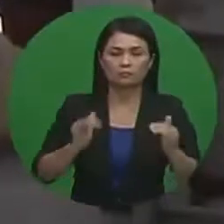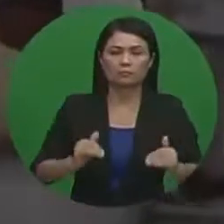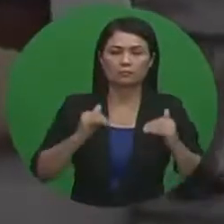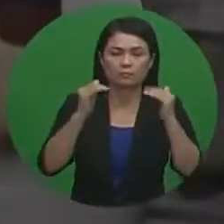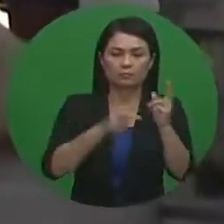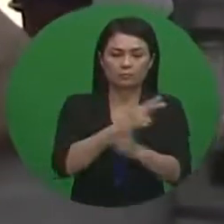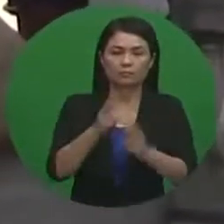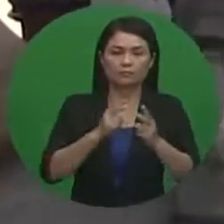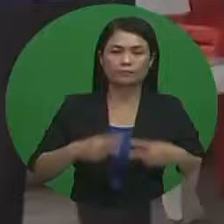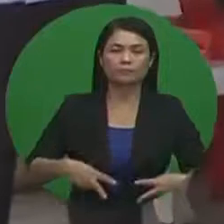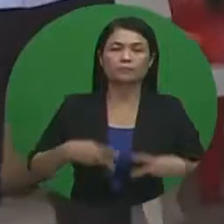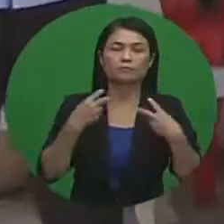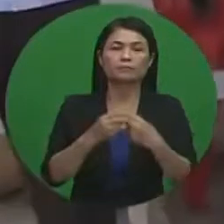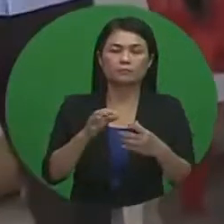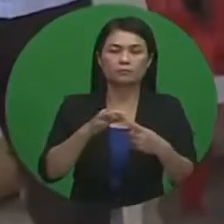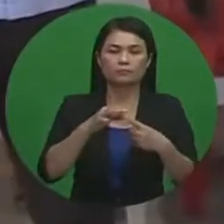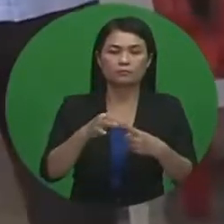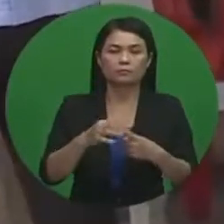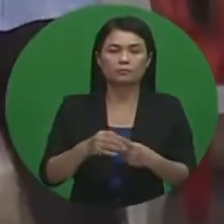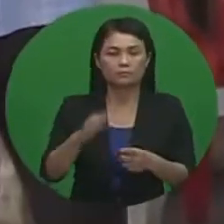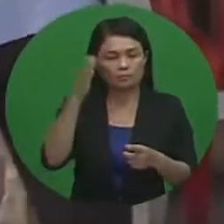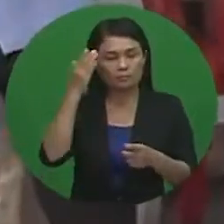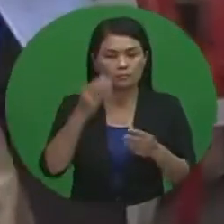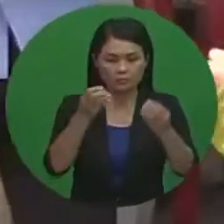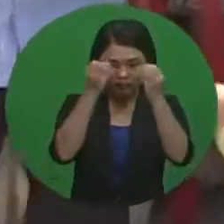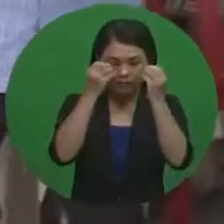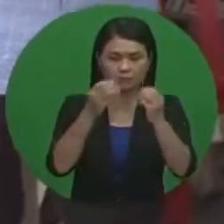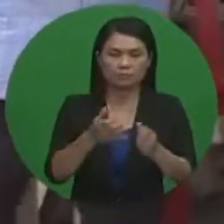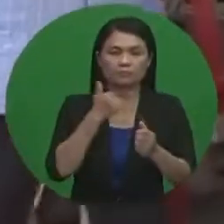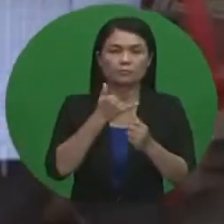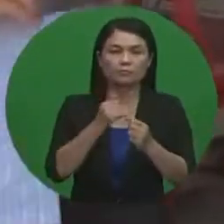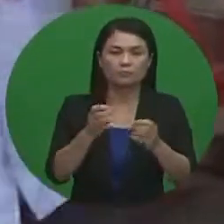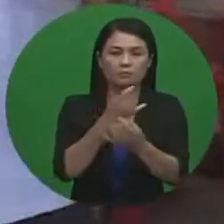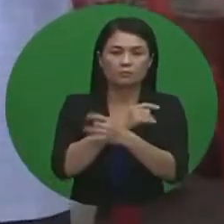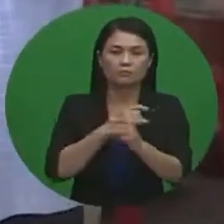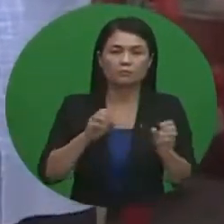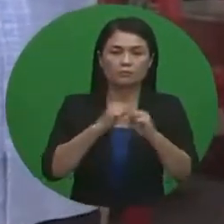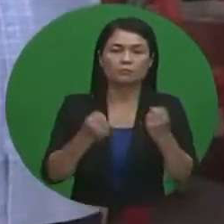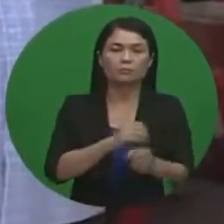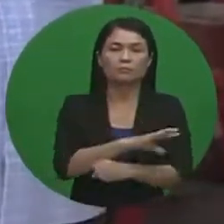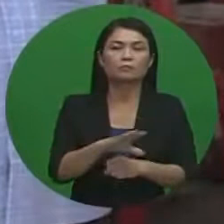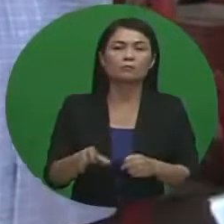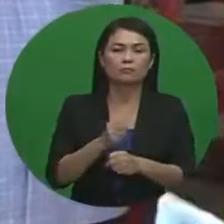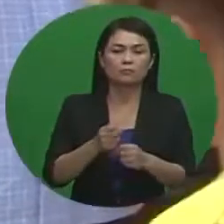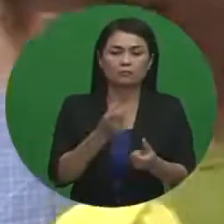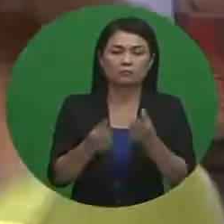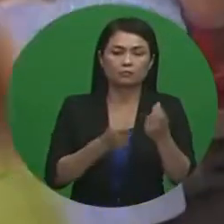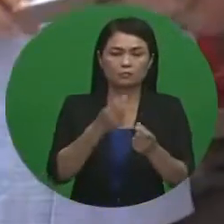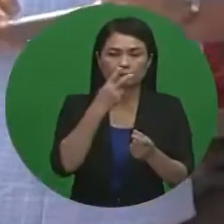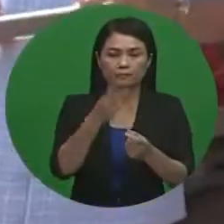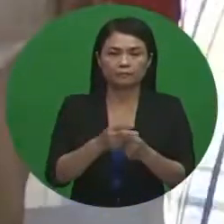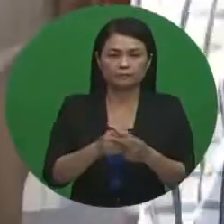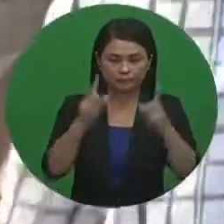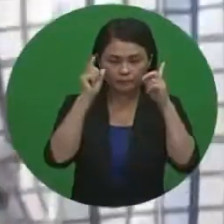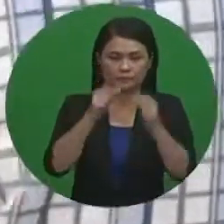ការថែរក្សាសុខភាពពិសេសកុំចេះតែជឿព័ត៌មានក្លែងក្លាយដើម្បីបំពុលសង្គមកម្ពុជានៅក្នុងដំណើរចុះត្រួតពិនិត្យនោះ